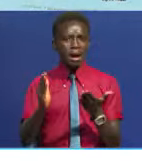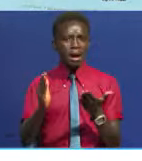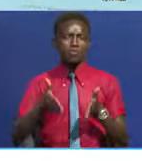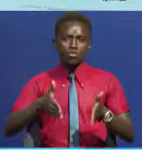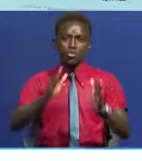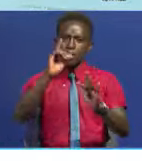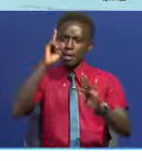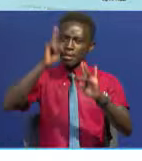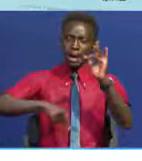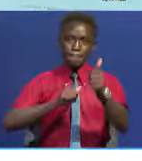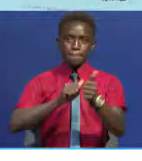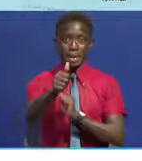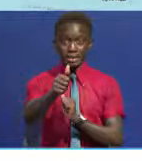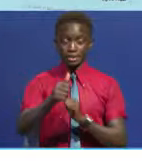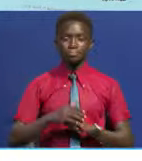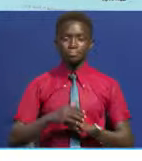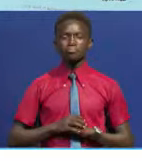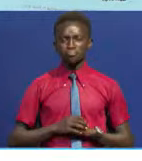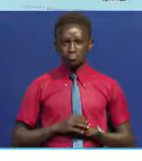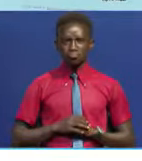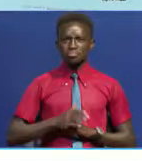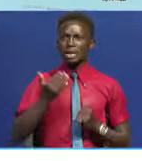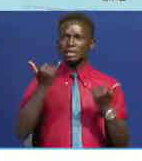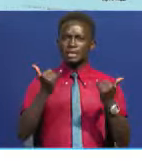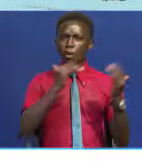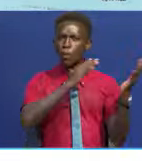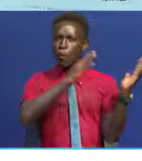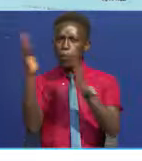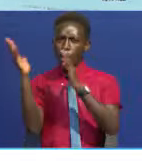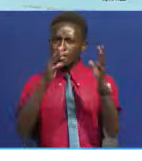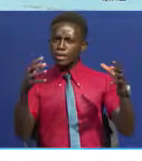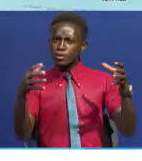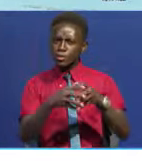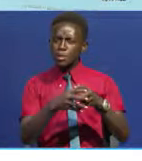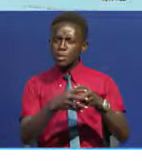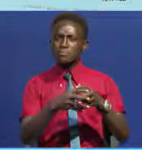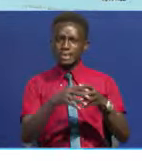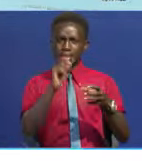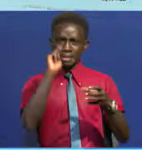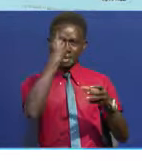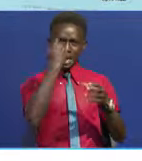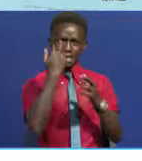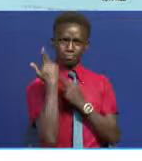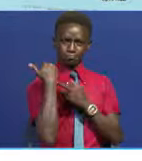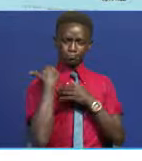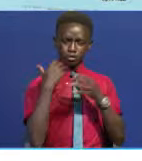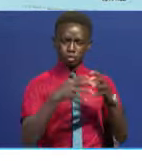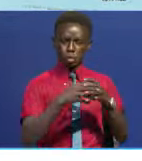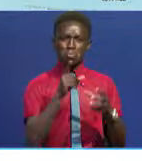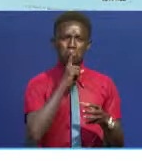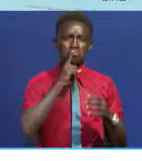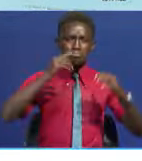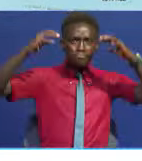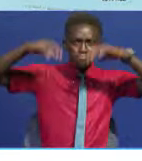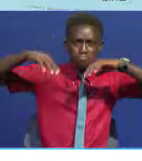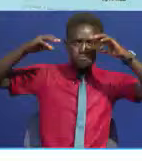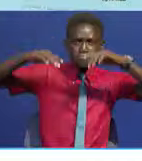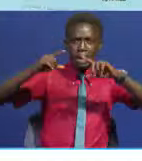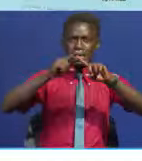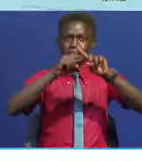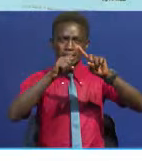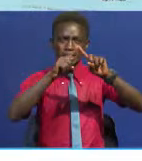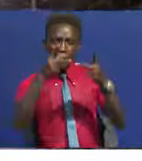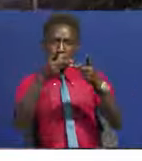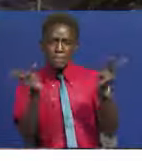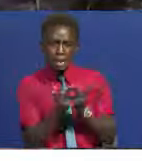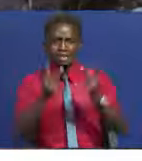ya utabiri wa hali ya hewa hapa nchini imeonya kuwa mvua kubwa inatarajiwa kuendelea katika maeneo mbalimbali kote nchini.